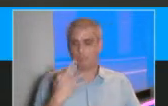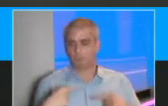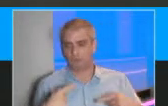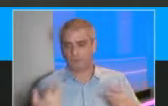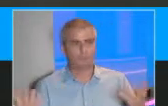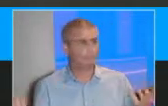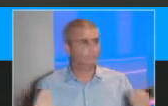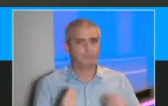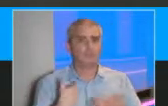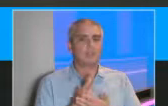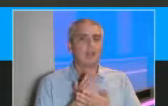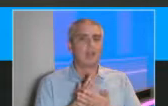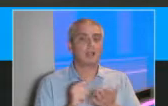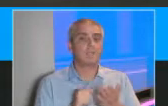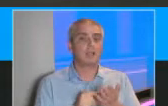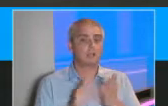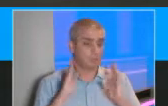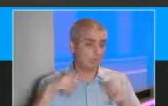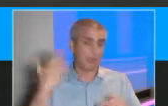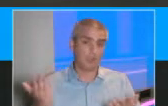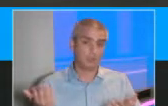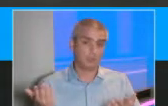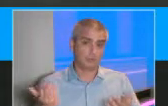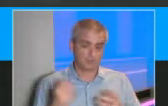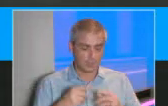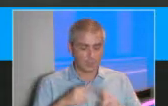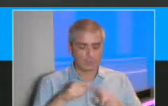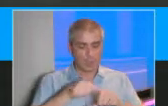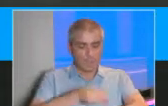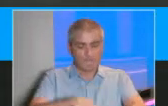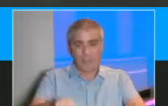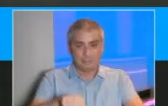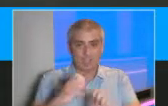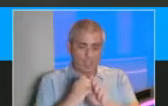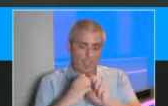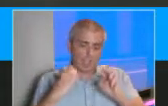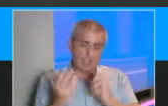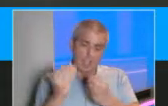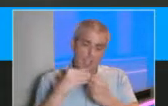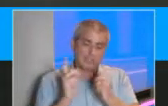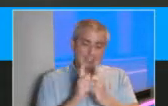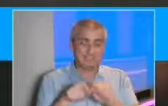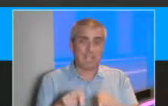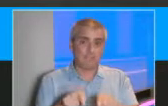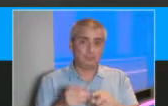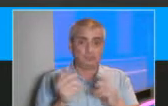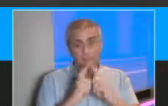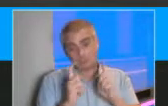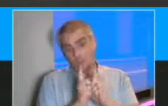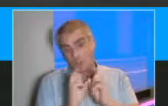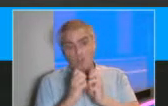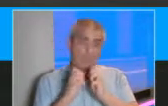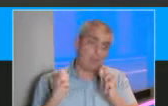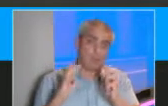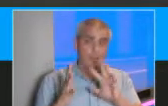ימים, זה מה שנחליט, ולכן מאוד יכול להיות שהפלסטר הזה, הערכה העוד הקצרה הזאת, הקצרה